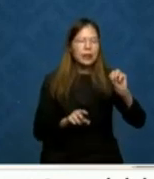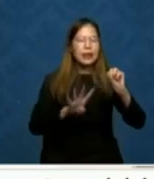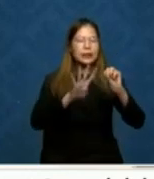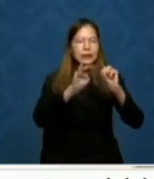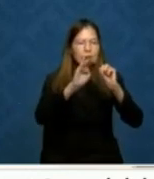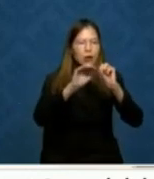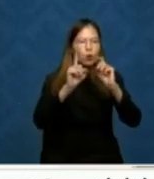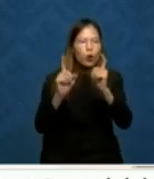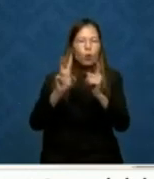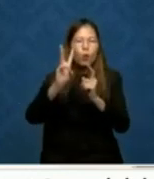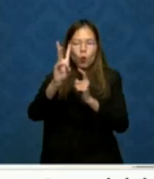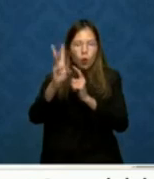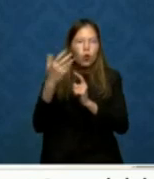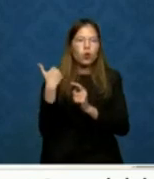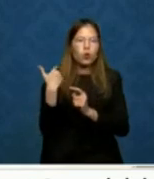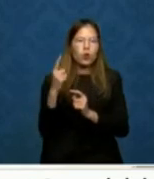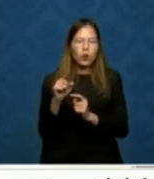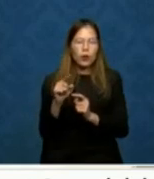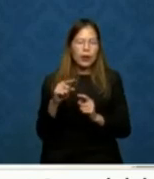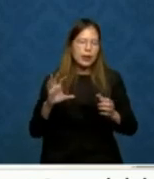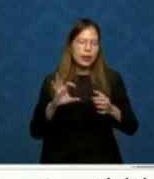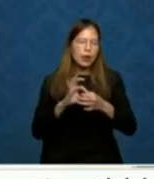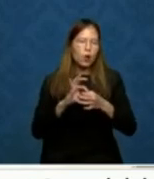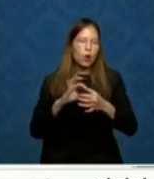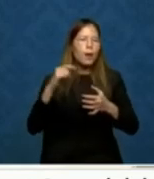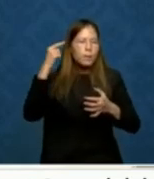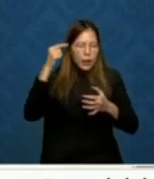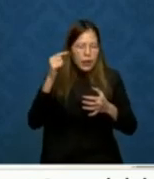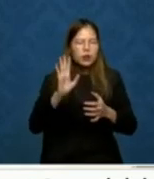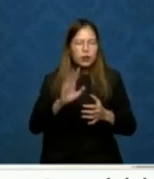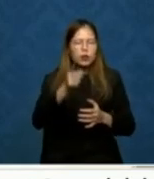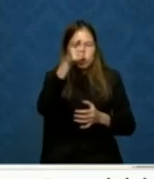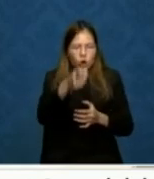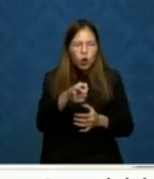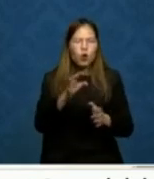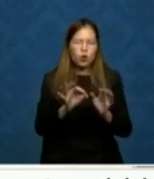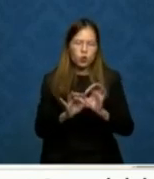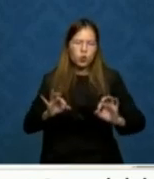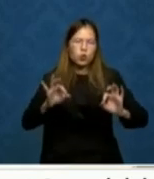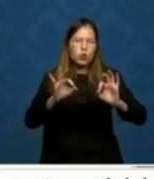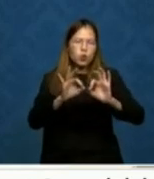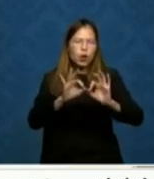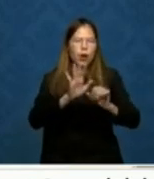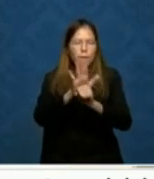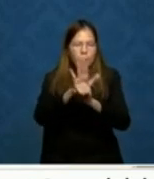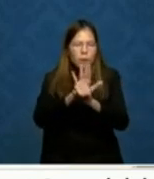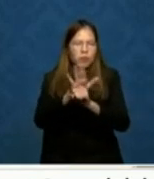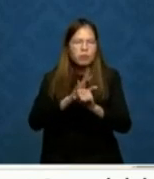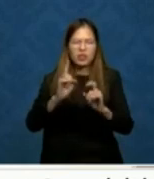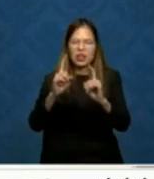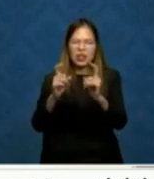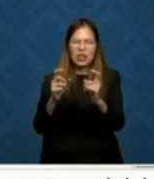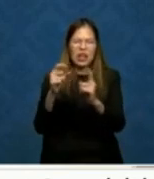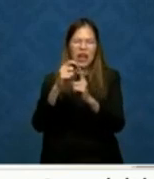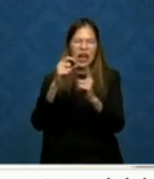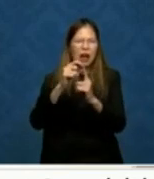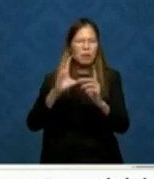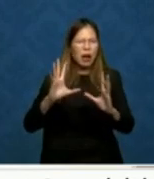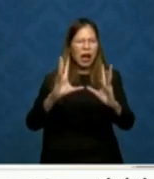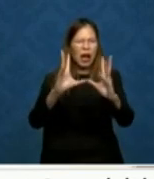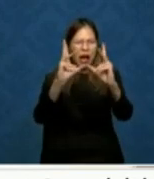6ที่บอกว่ากระบวนการหรือความผิดเกี่ยวกับเพศนั้นต้องมีกระบวนการที่เหมาะสมแต่คำนี้หายไปในรัฐธรรมนูญ